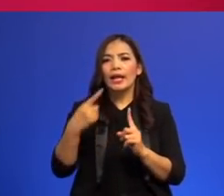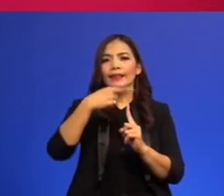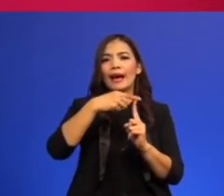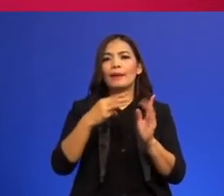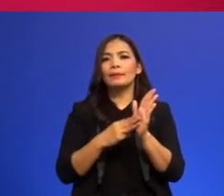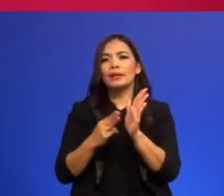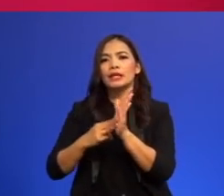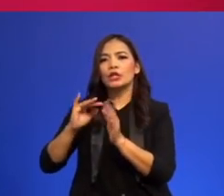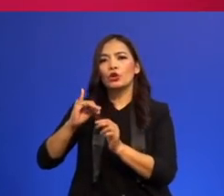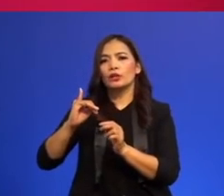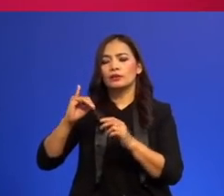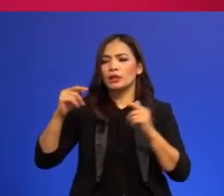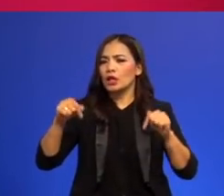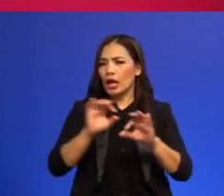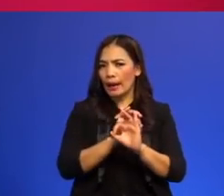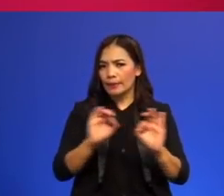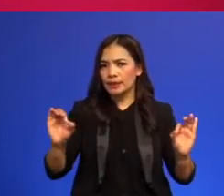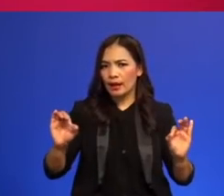saja.